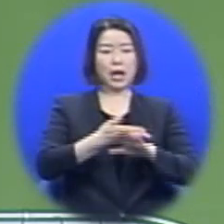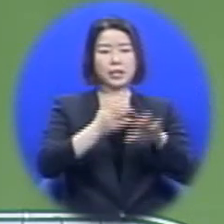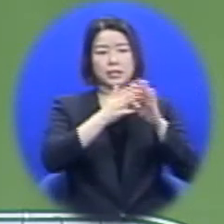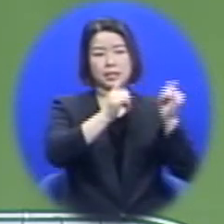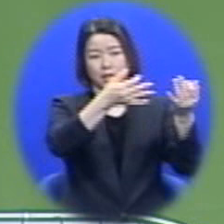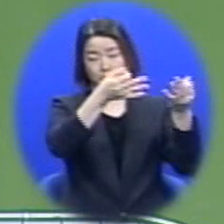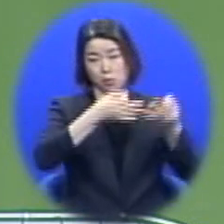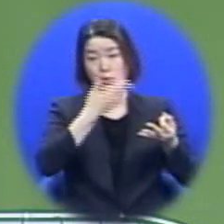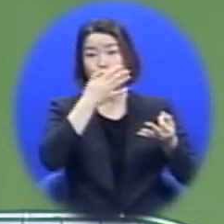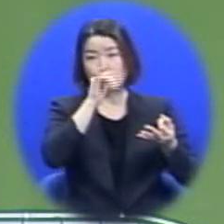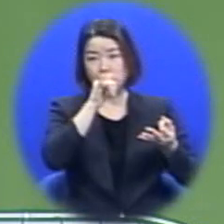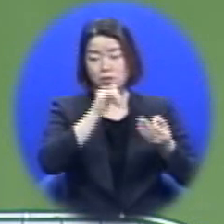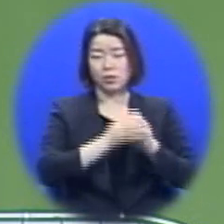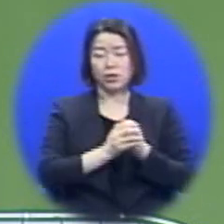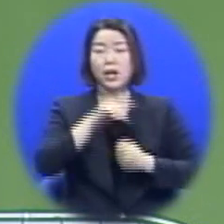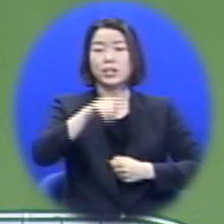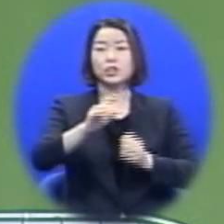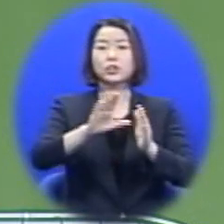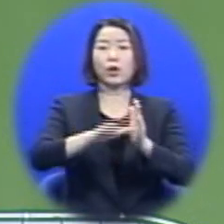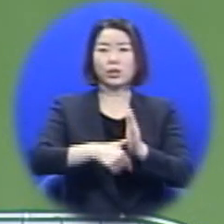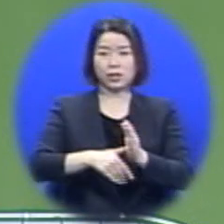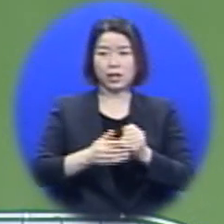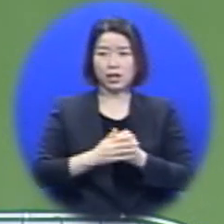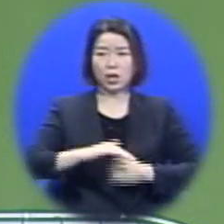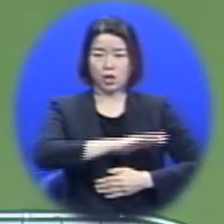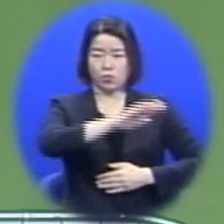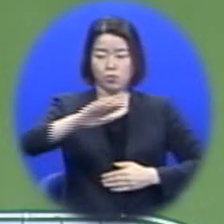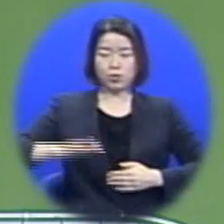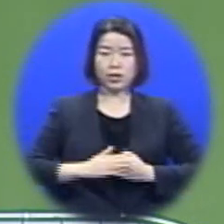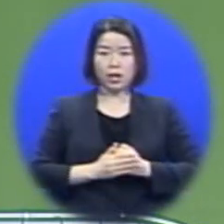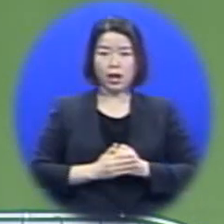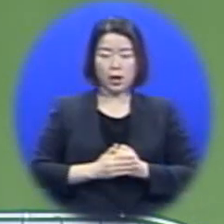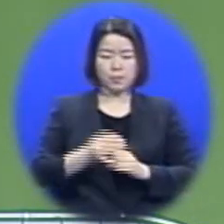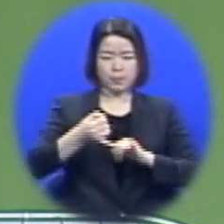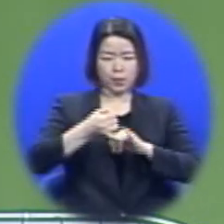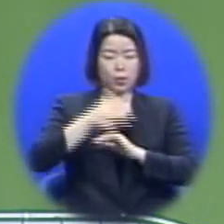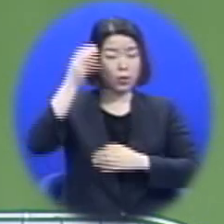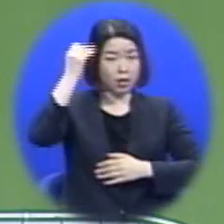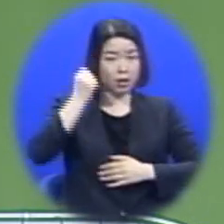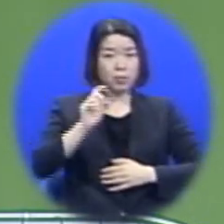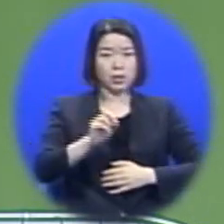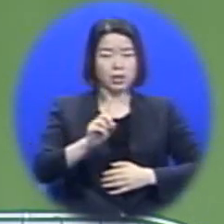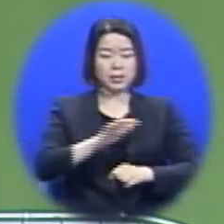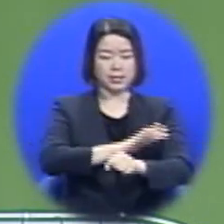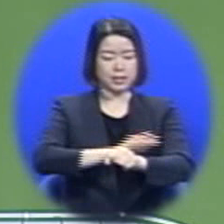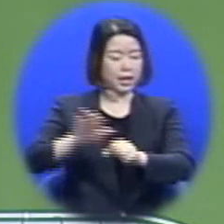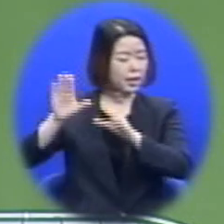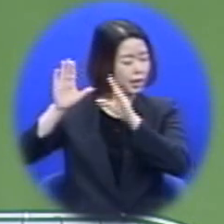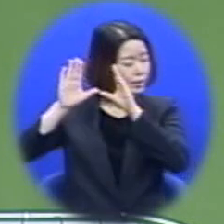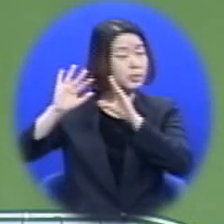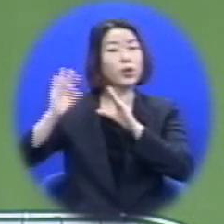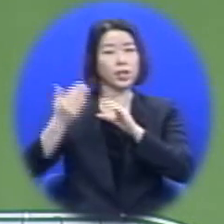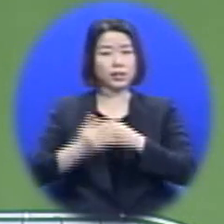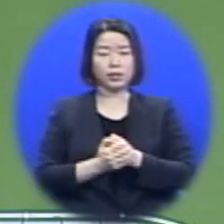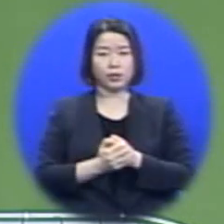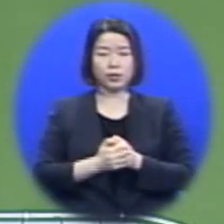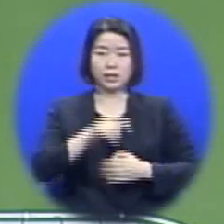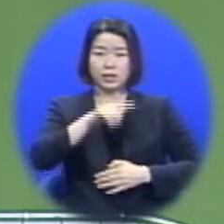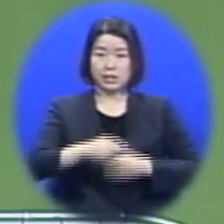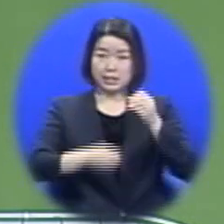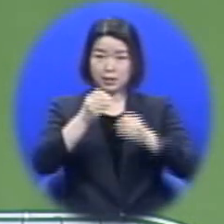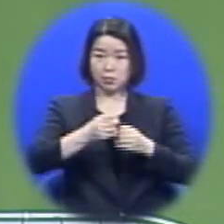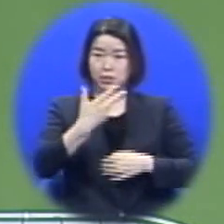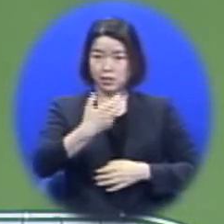많습니다. 그럴 경우에 우리가 명심해야 될 것은 들어야 한다는 겁니다. 이 시편 78편은